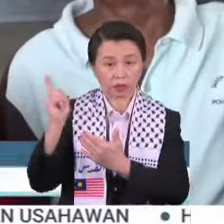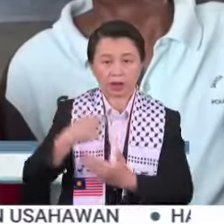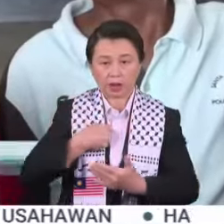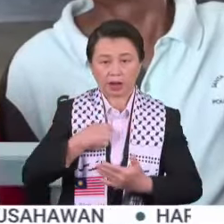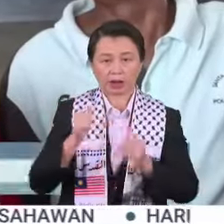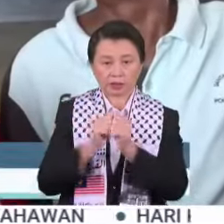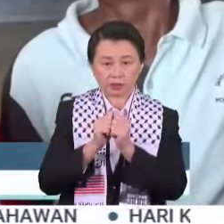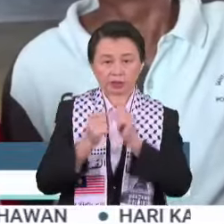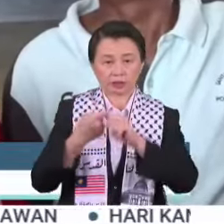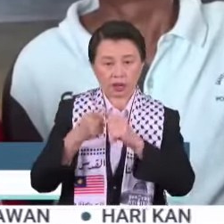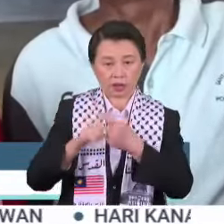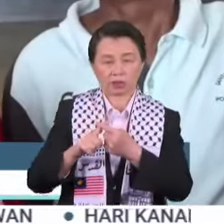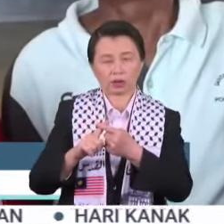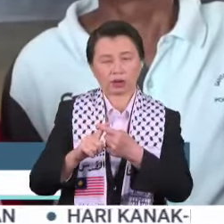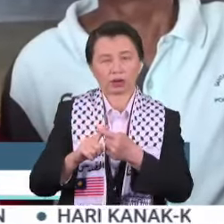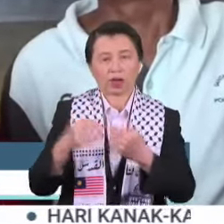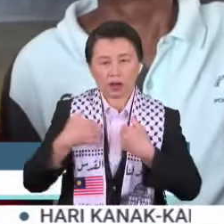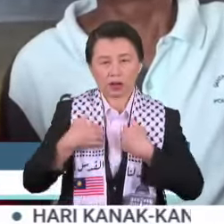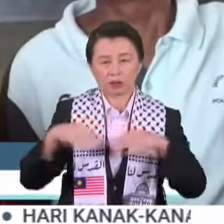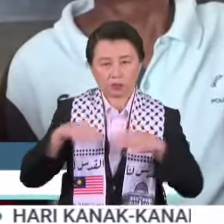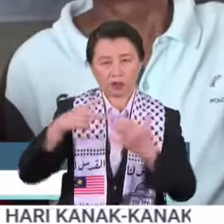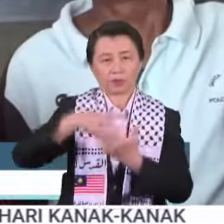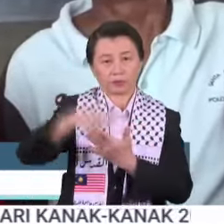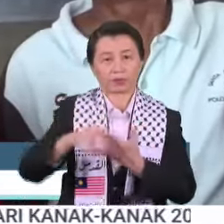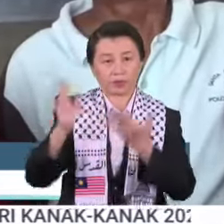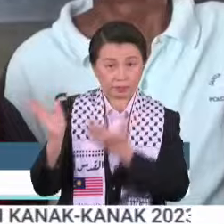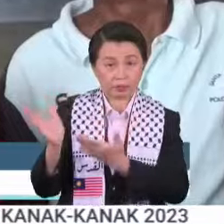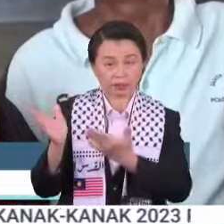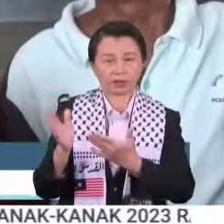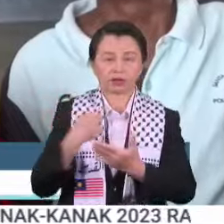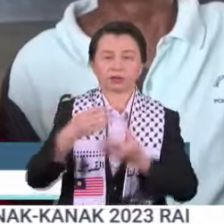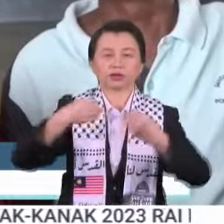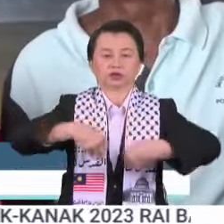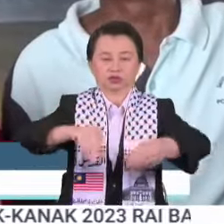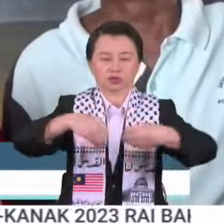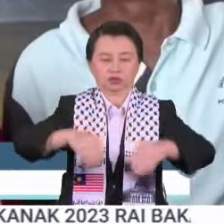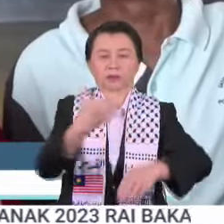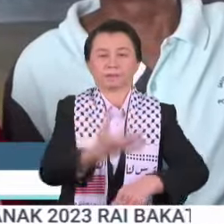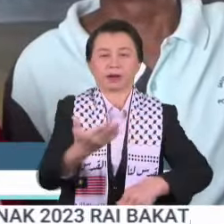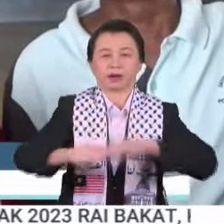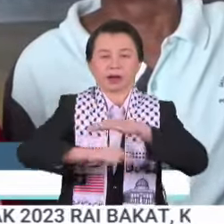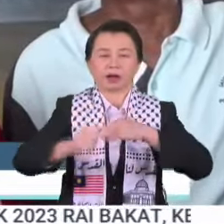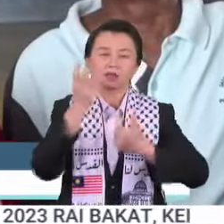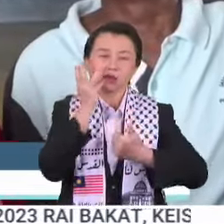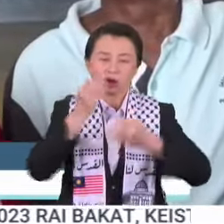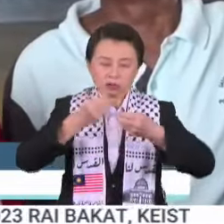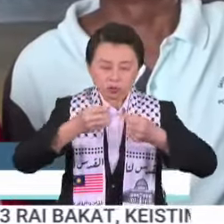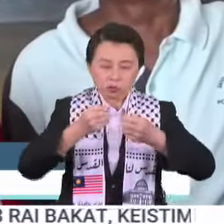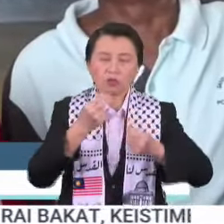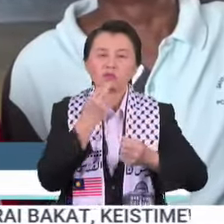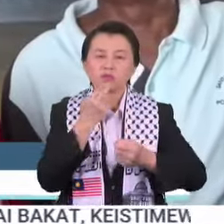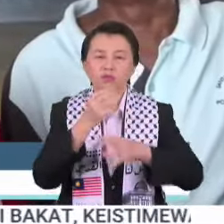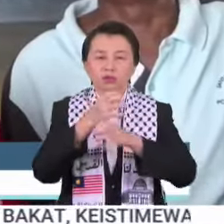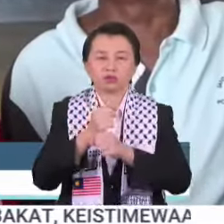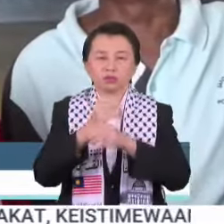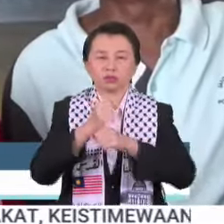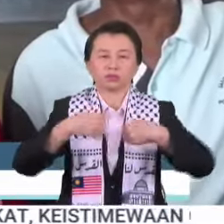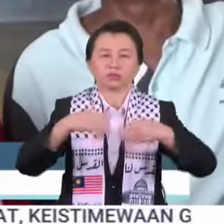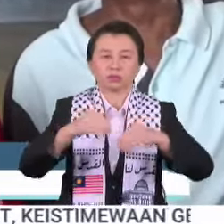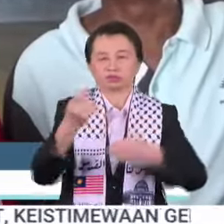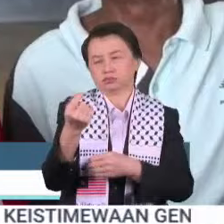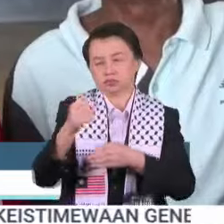rakan mengadakan program ini, kita menjualan barangan keperluan asas, beras, tepung, gula, susu